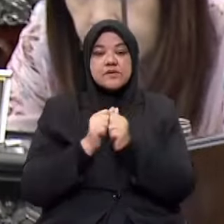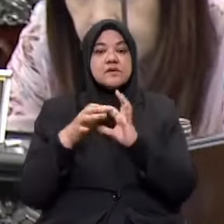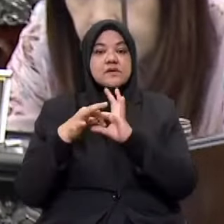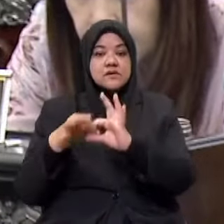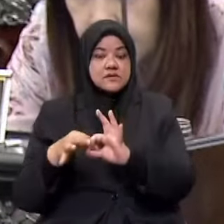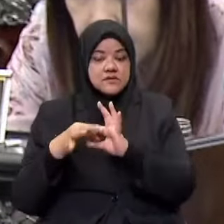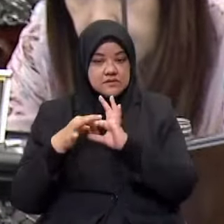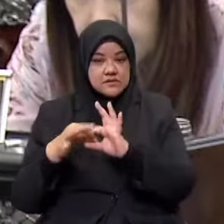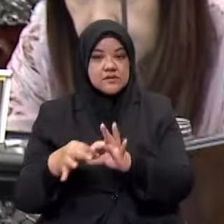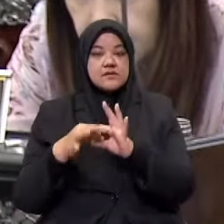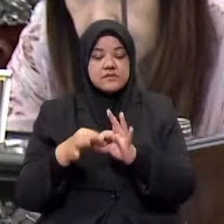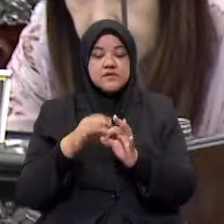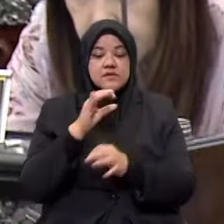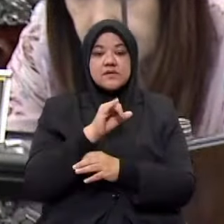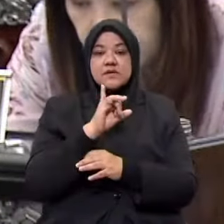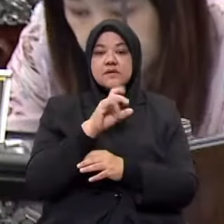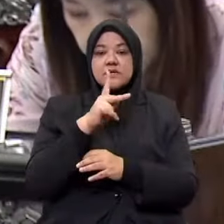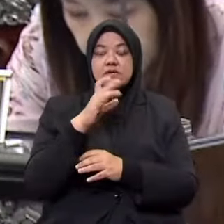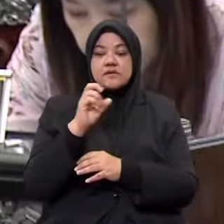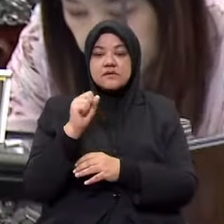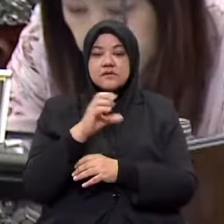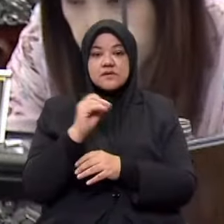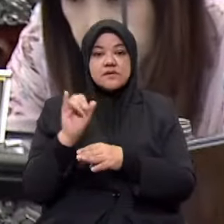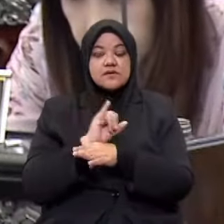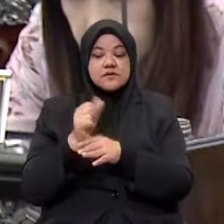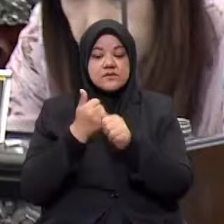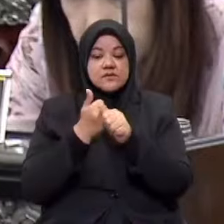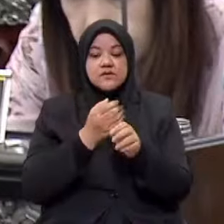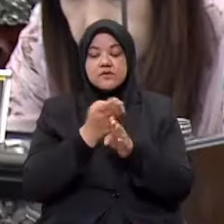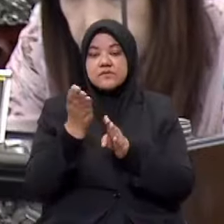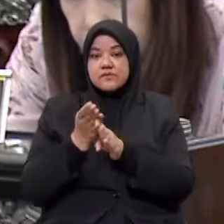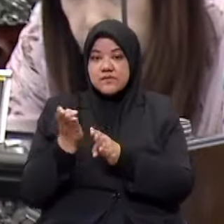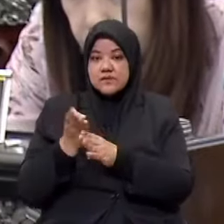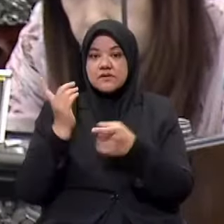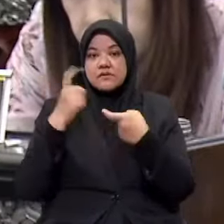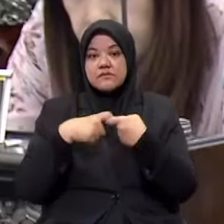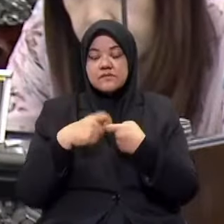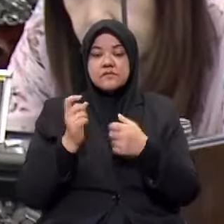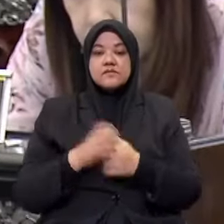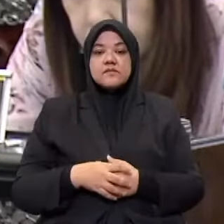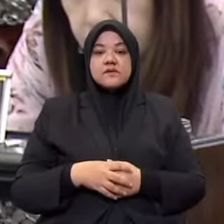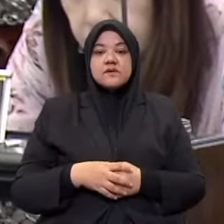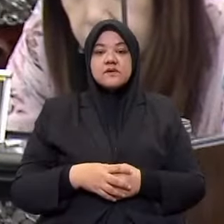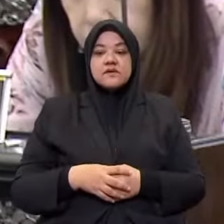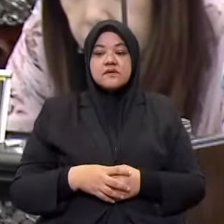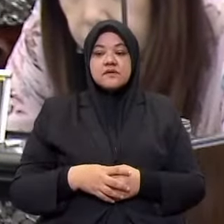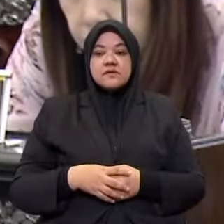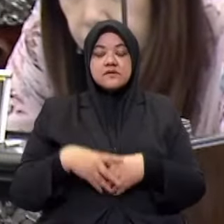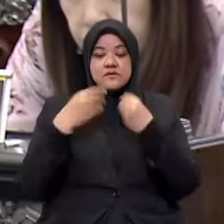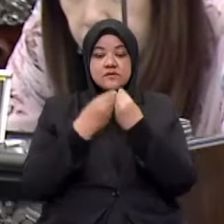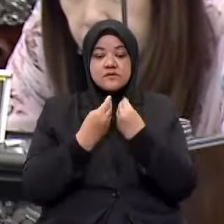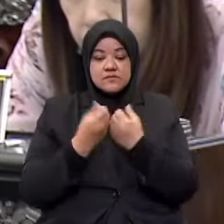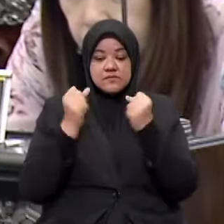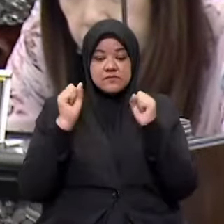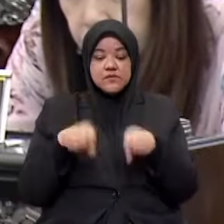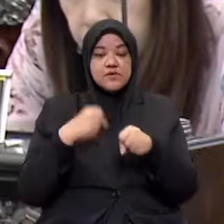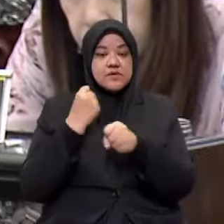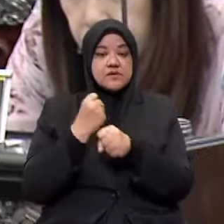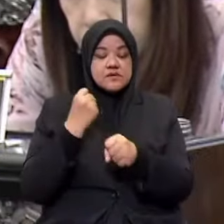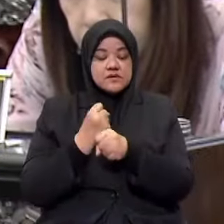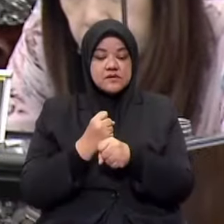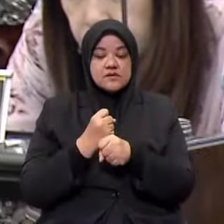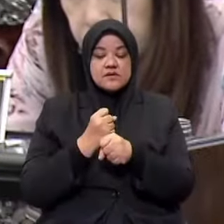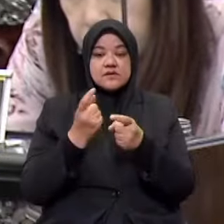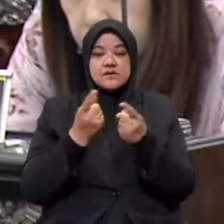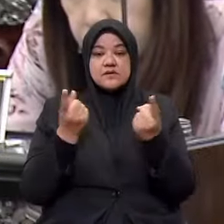dengan kerjasama antara Il KBS dan industri mengikut bidang-bidang yang berkenaan kadar keboleh pasaran